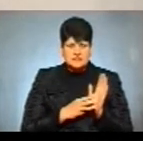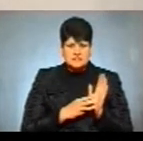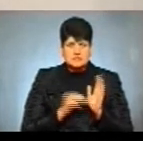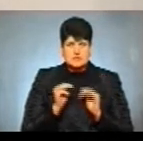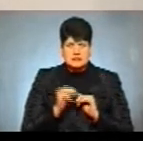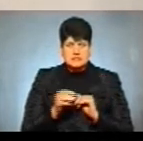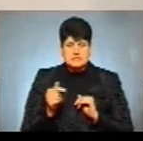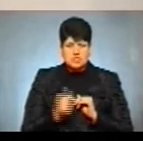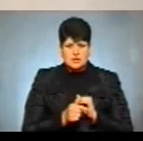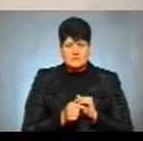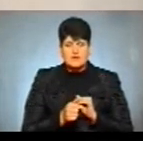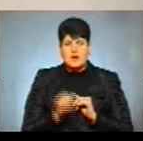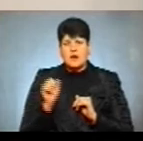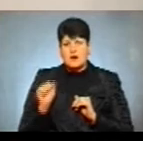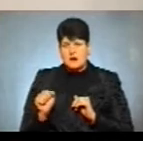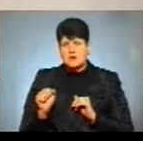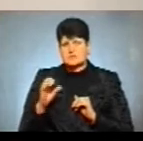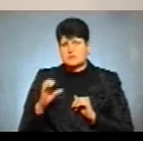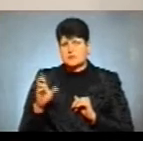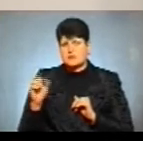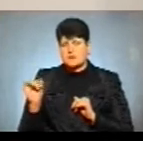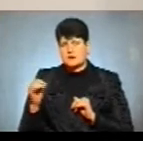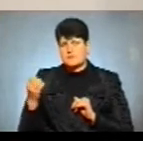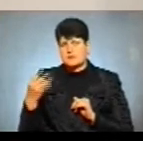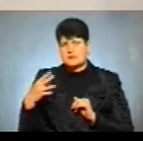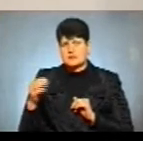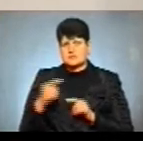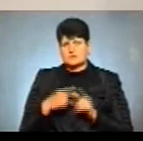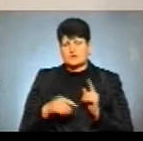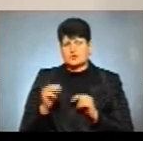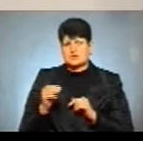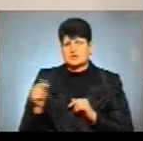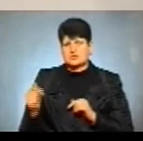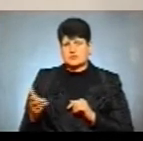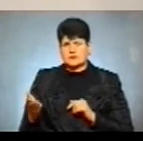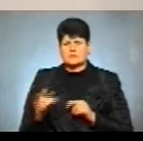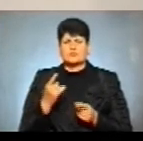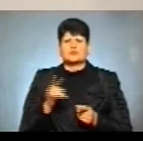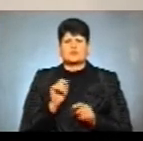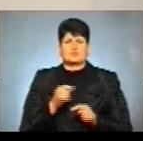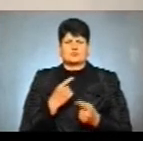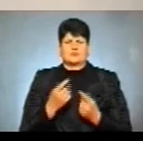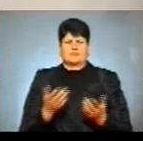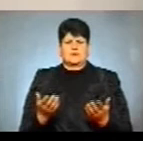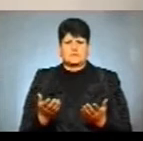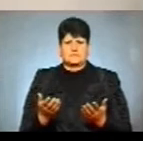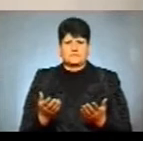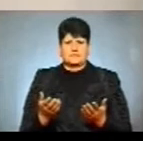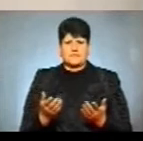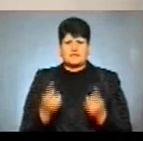68 тисяч гривень, а у Степана Барни 15,5 тисяч гривень. Про що можна говорити? Така суттєва